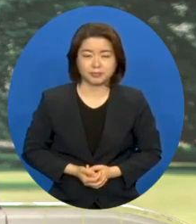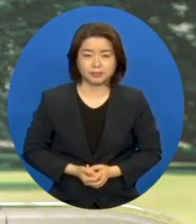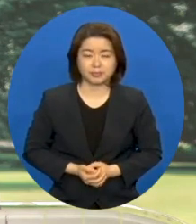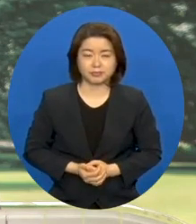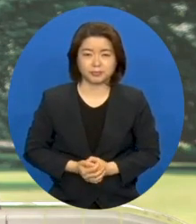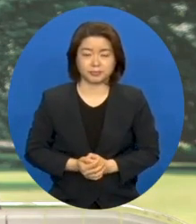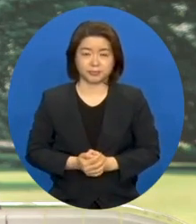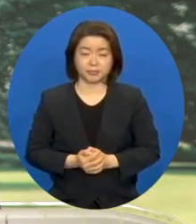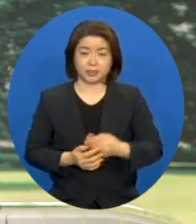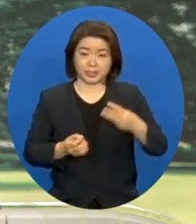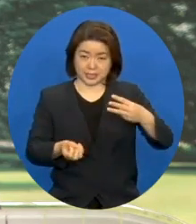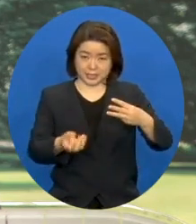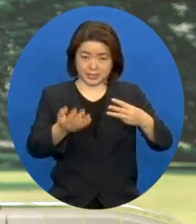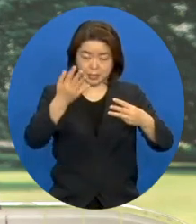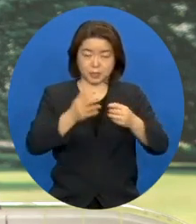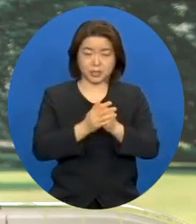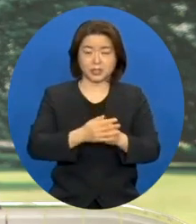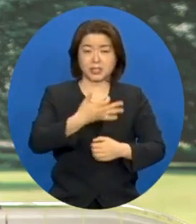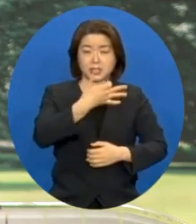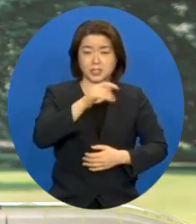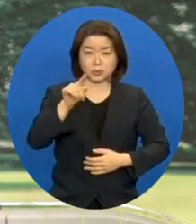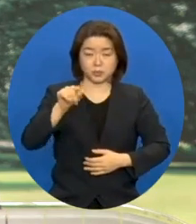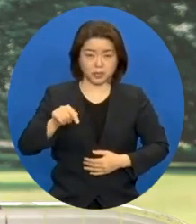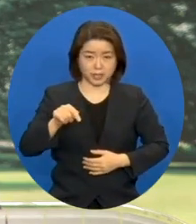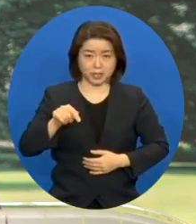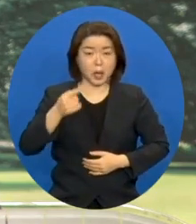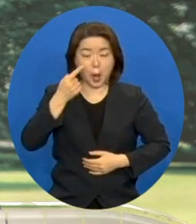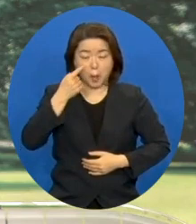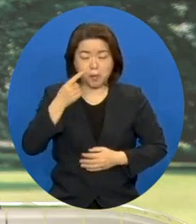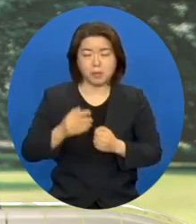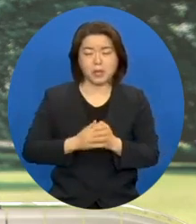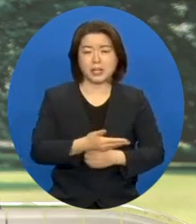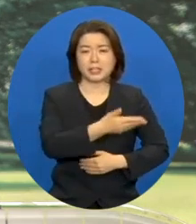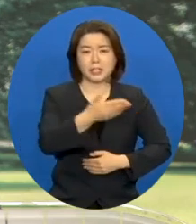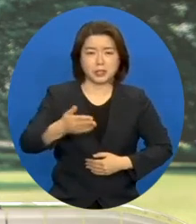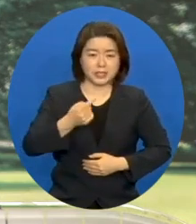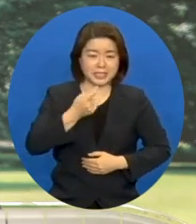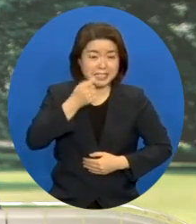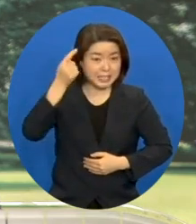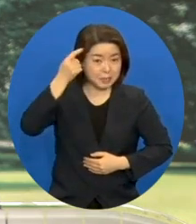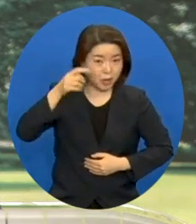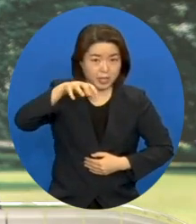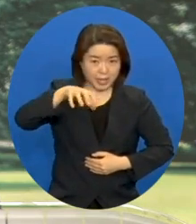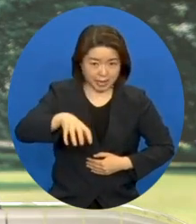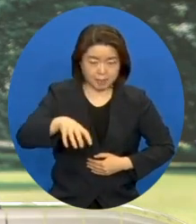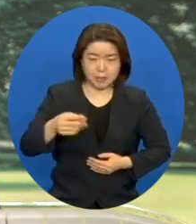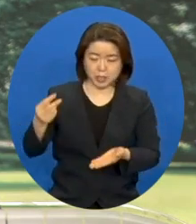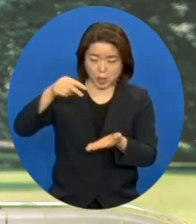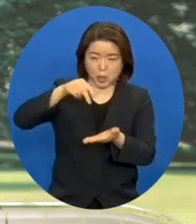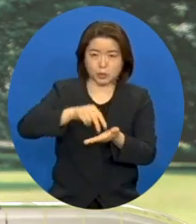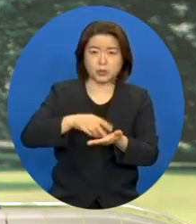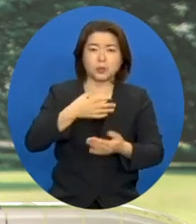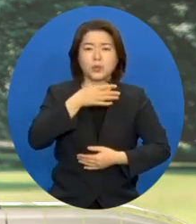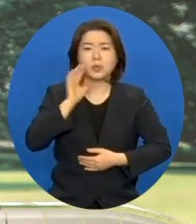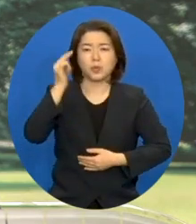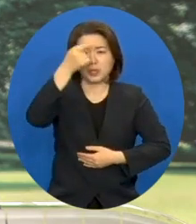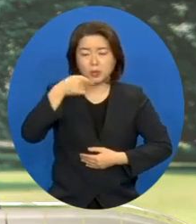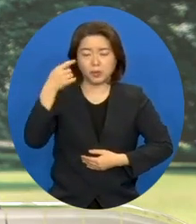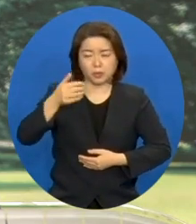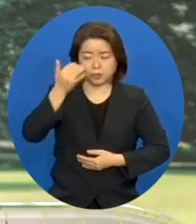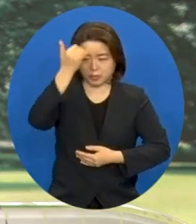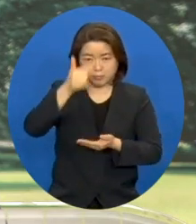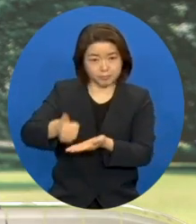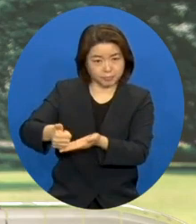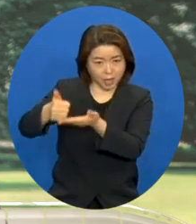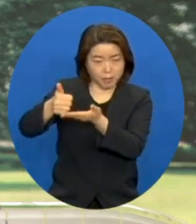레위기 19장 32절에 보면 너는 센 머리 앞에서 일어서고 노인의 얼굴을 공경하며